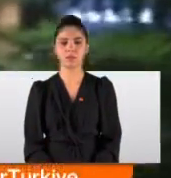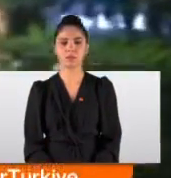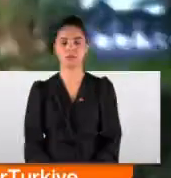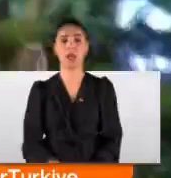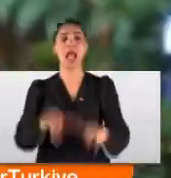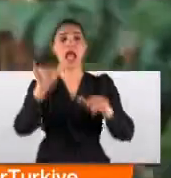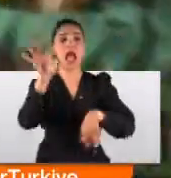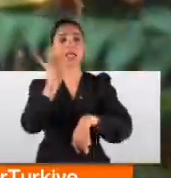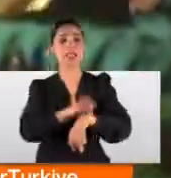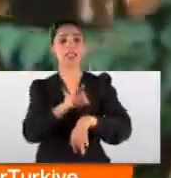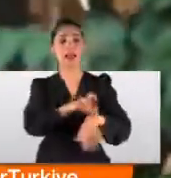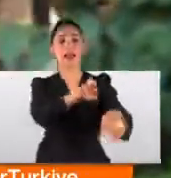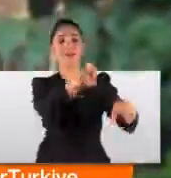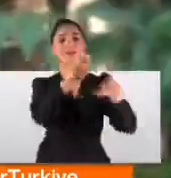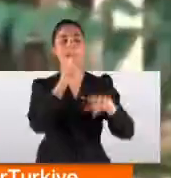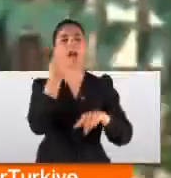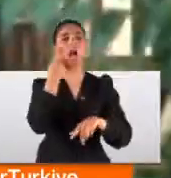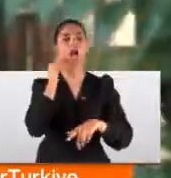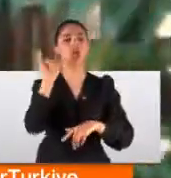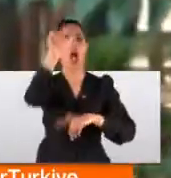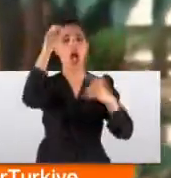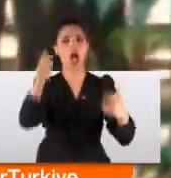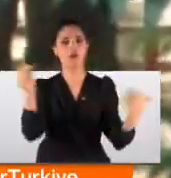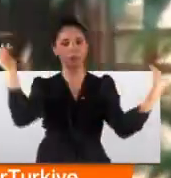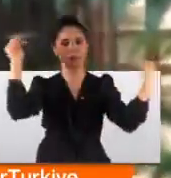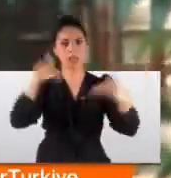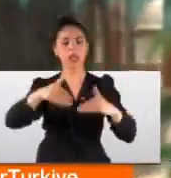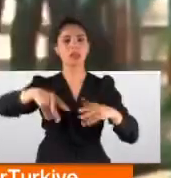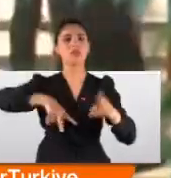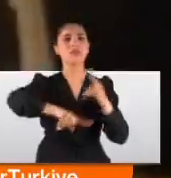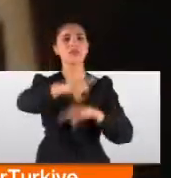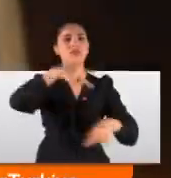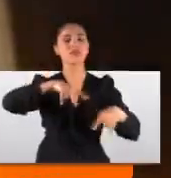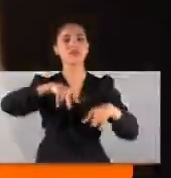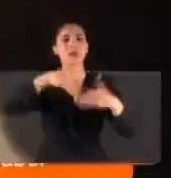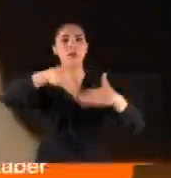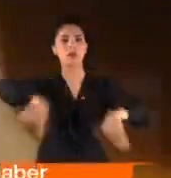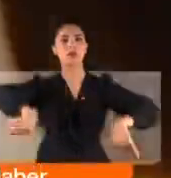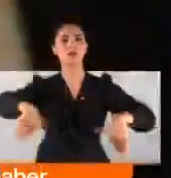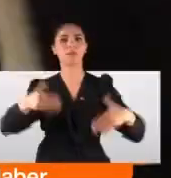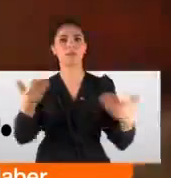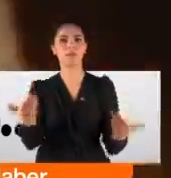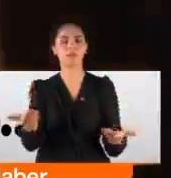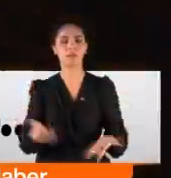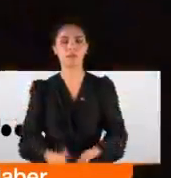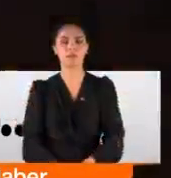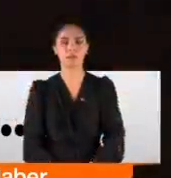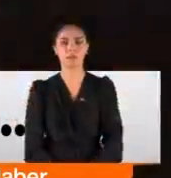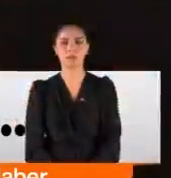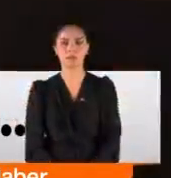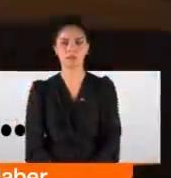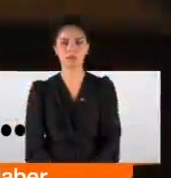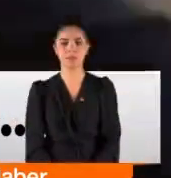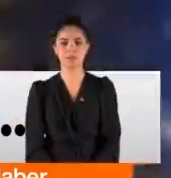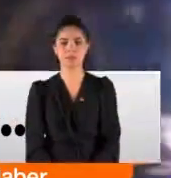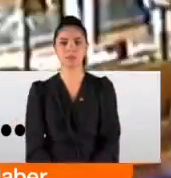Aynı dakikalarda tanklar Atatürk Havalimanı'na girdi ve giriş çıkışlar kapatıldı. Tanklara çıkmamız lazım. Buna müsaade edemeyiz. Böyle bir